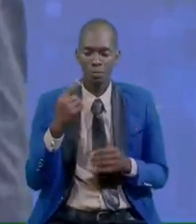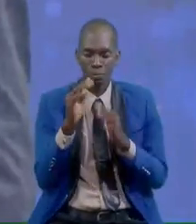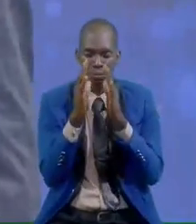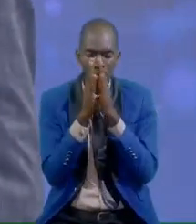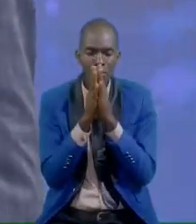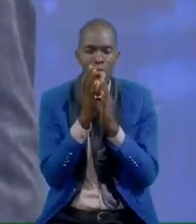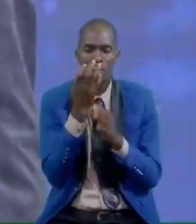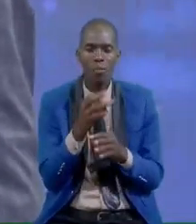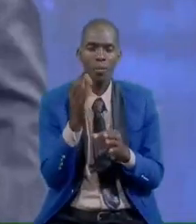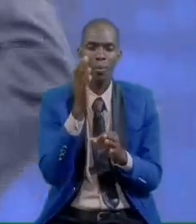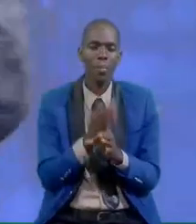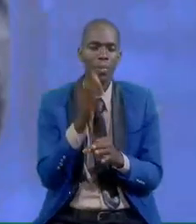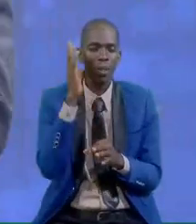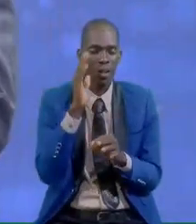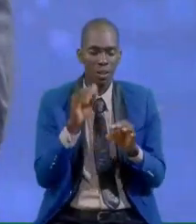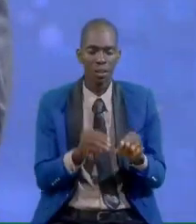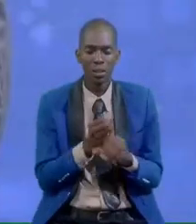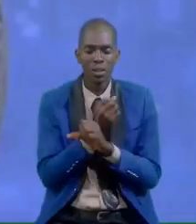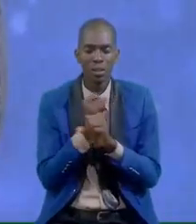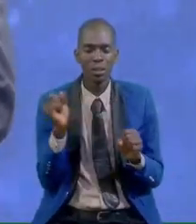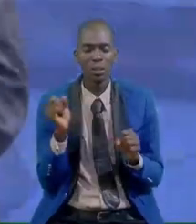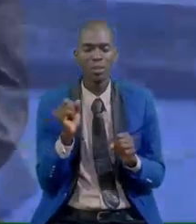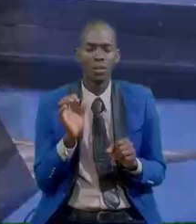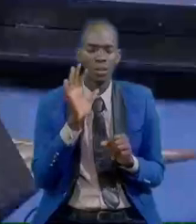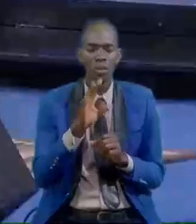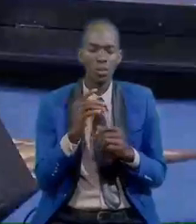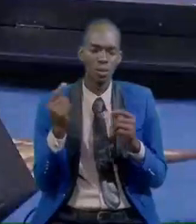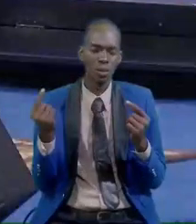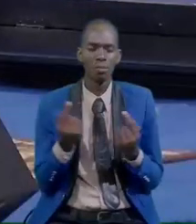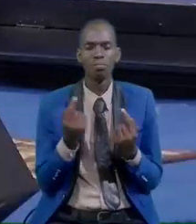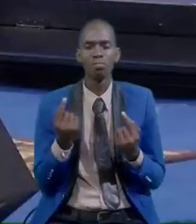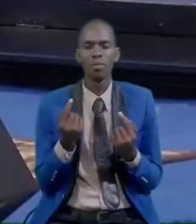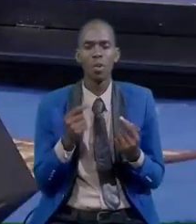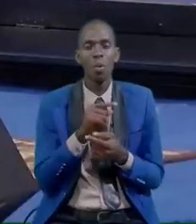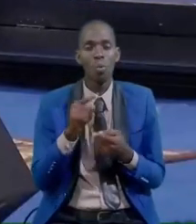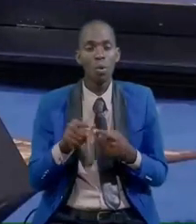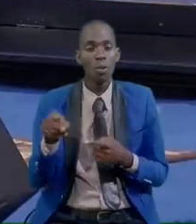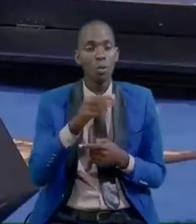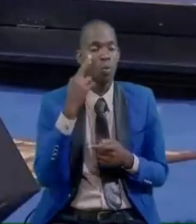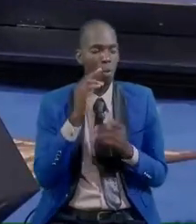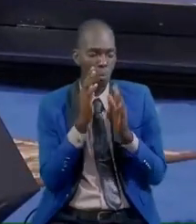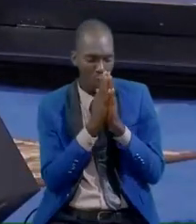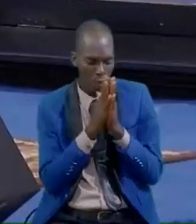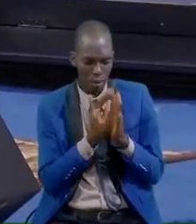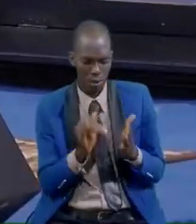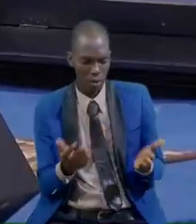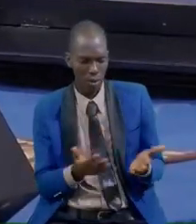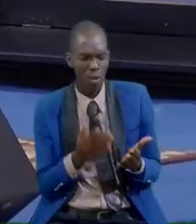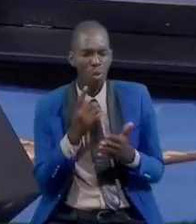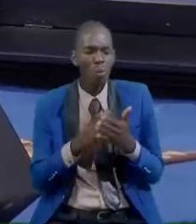foi sauvera le malade. Quand nous prions ici, quel type